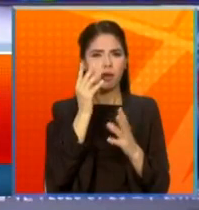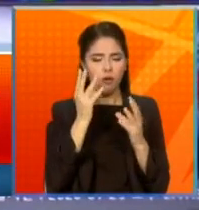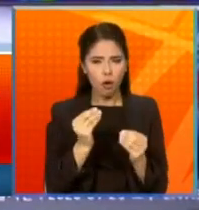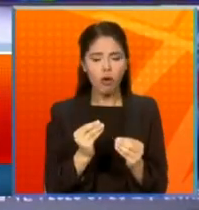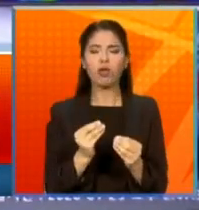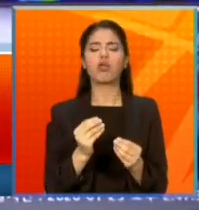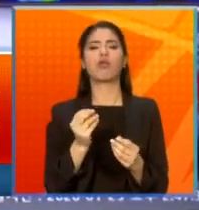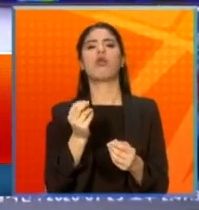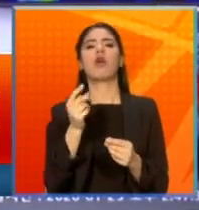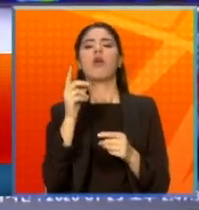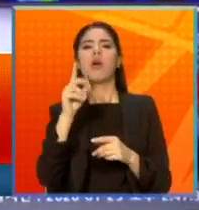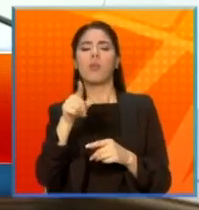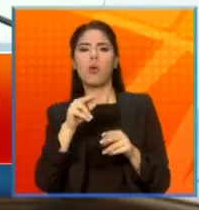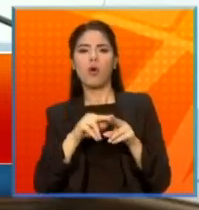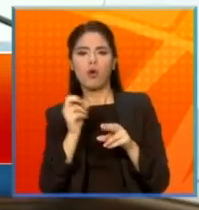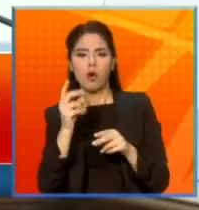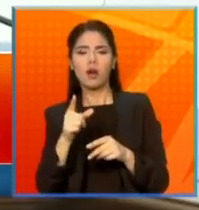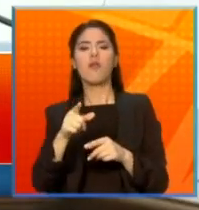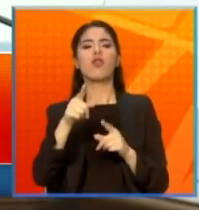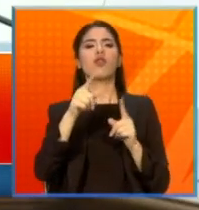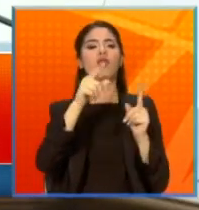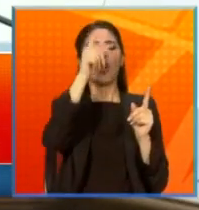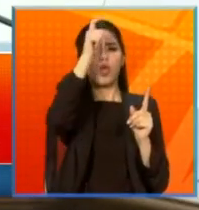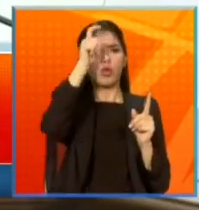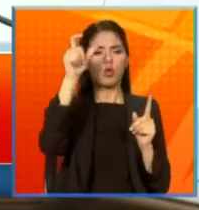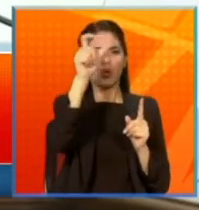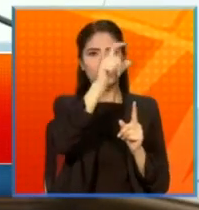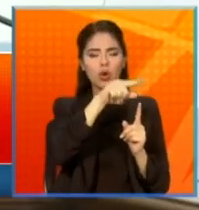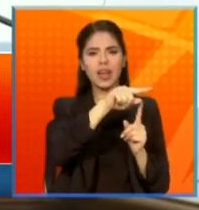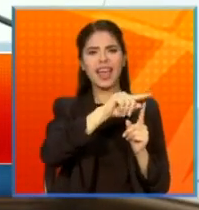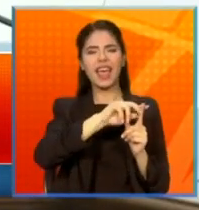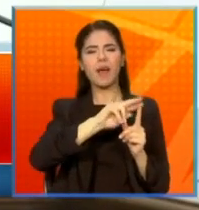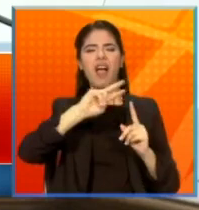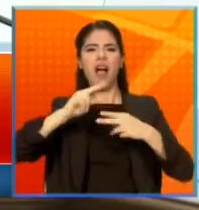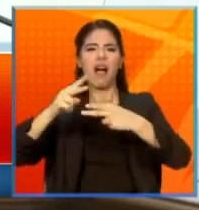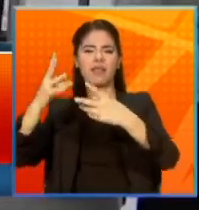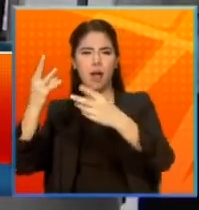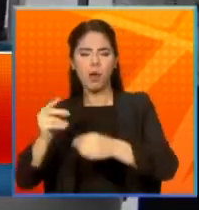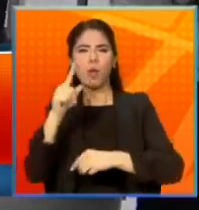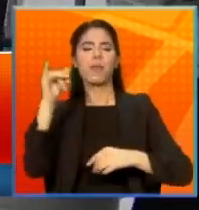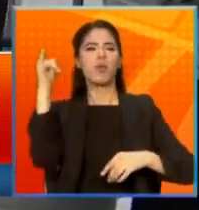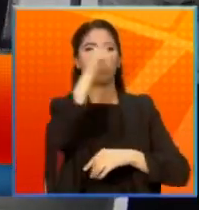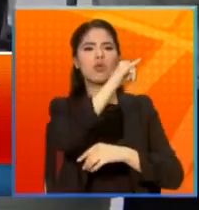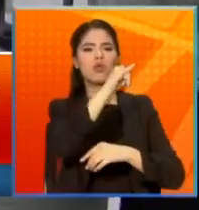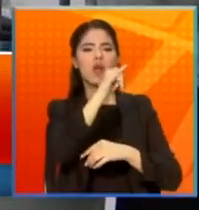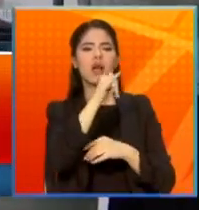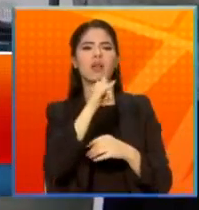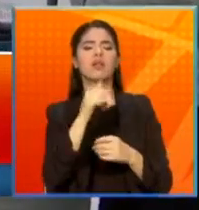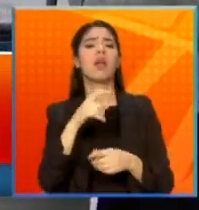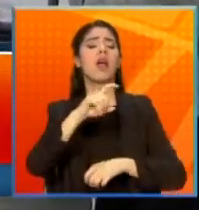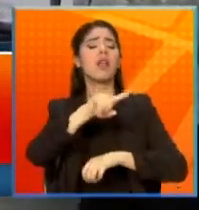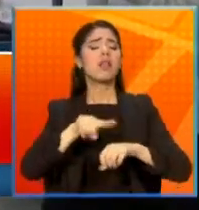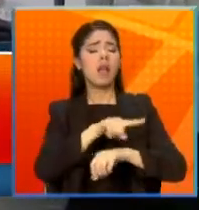olmadığı ama Türkiye'den aktarmalı olan bir uçakla ilgili biz